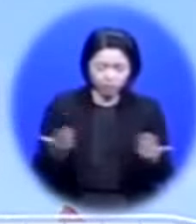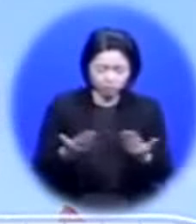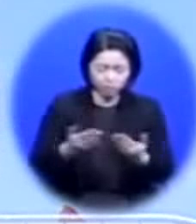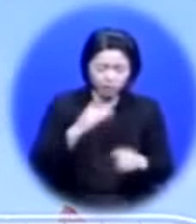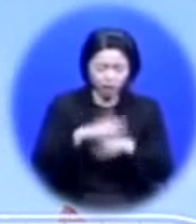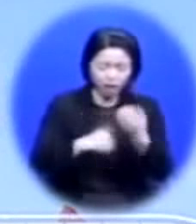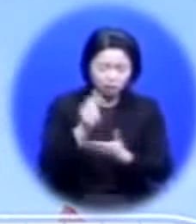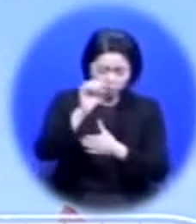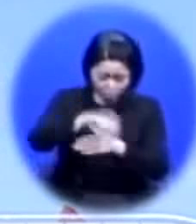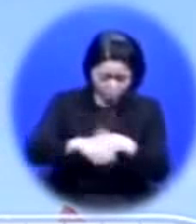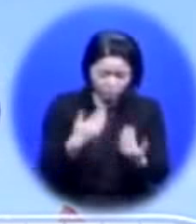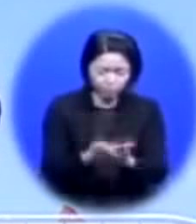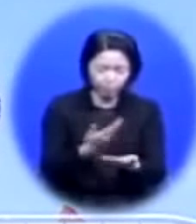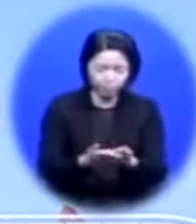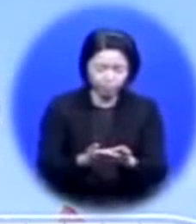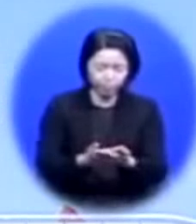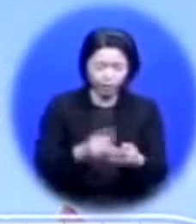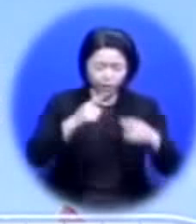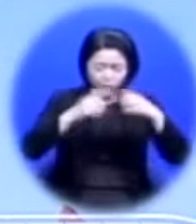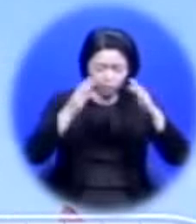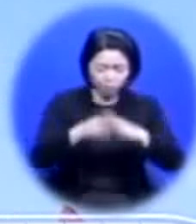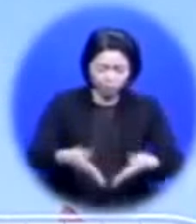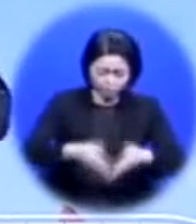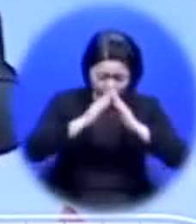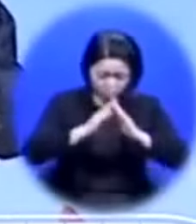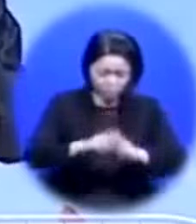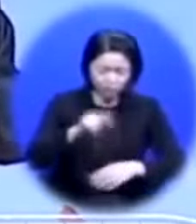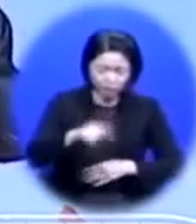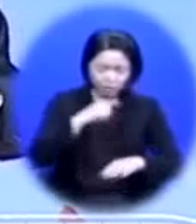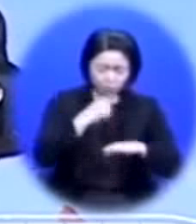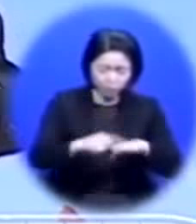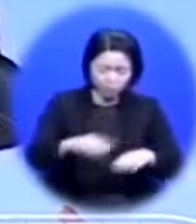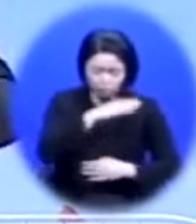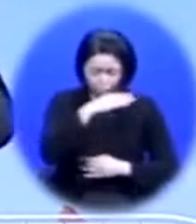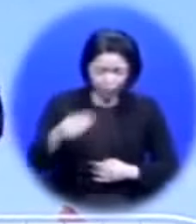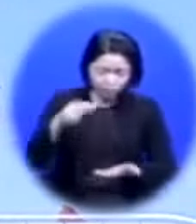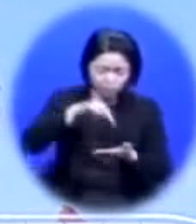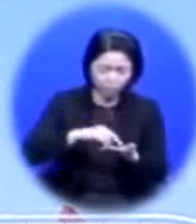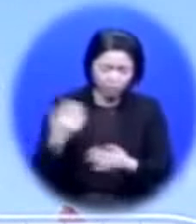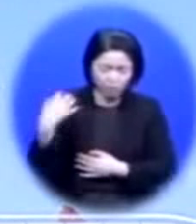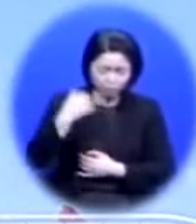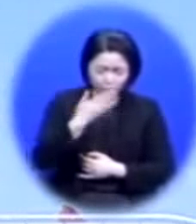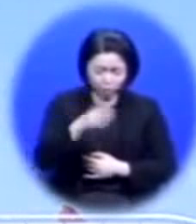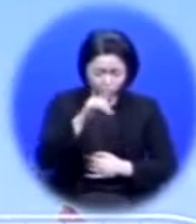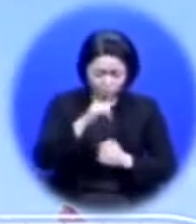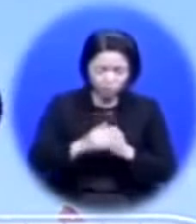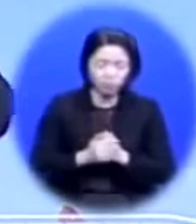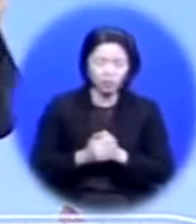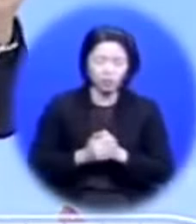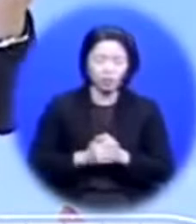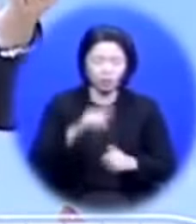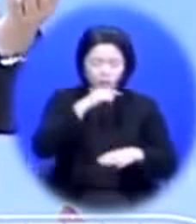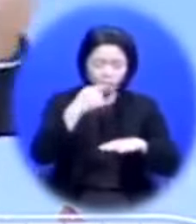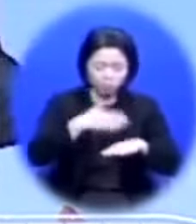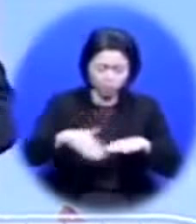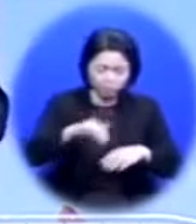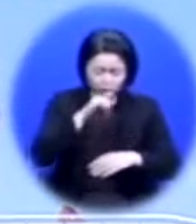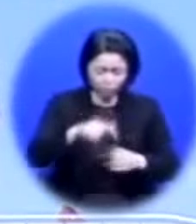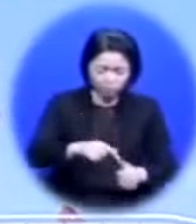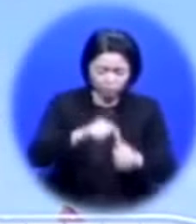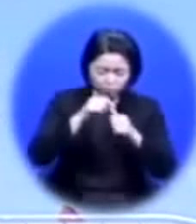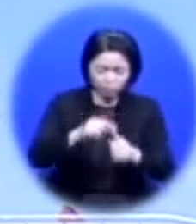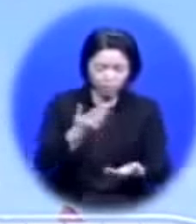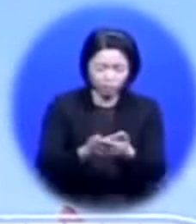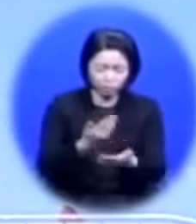하나님 허락해 주소서 교회가서야이 민족이 바로서야 감당할 수 있겠습니다 북한에 있는 동포들 구원해